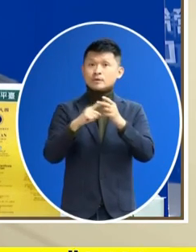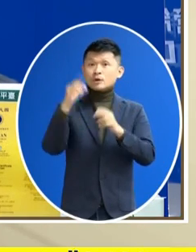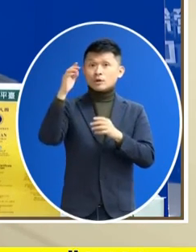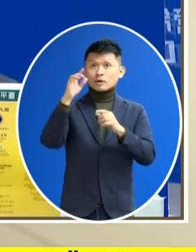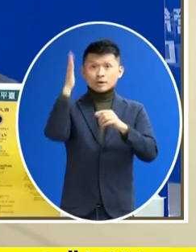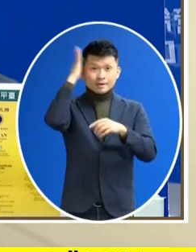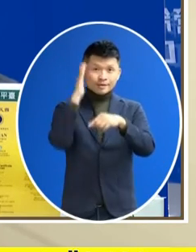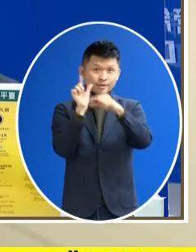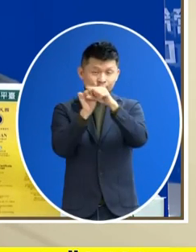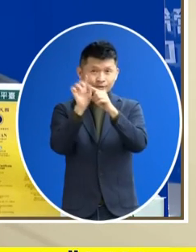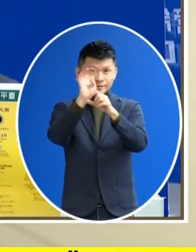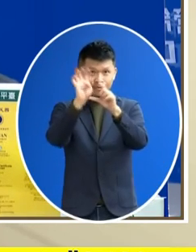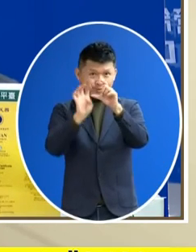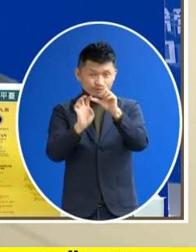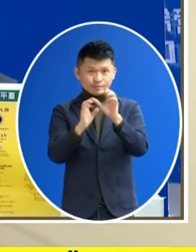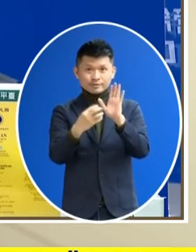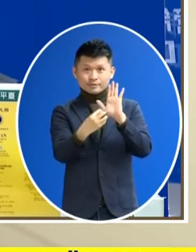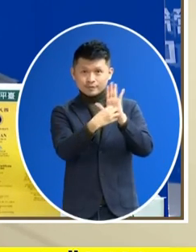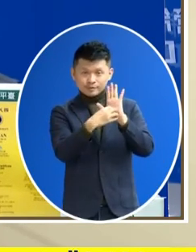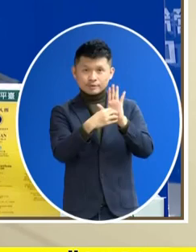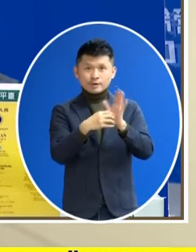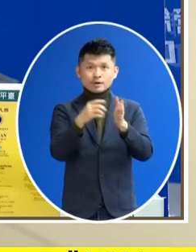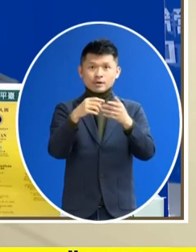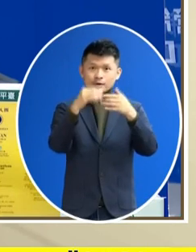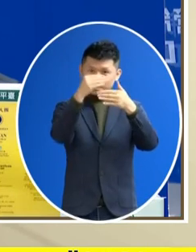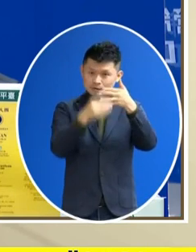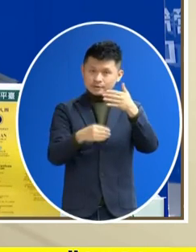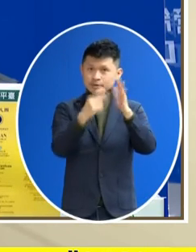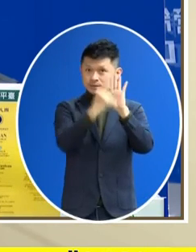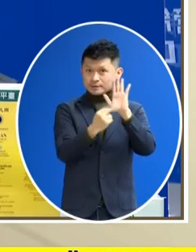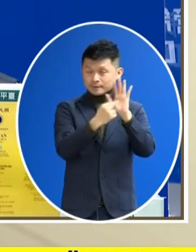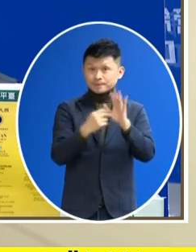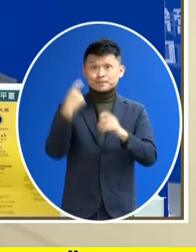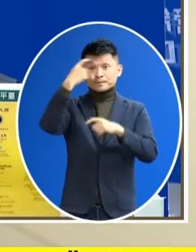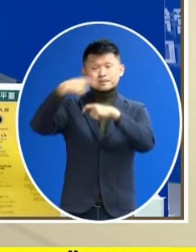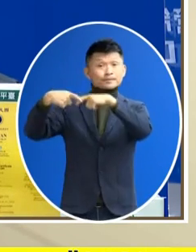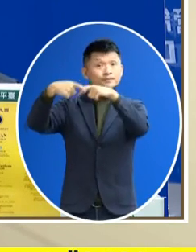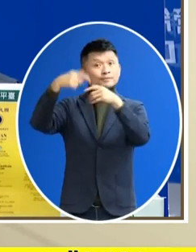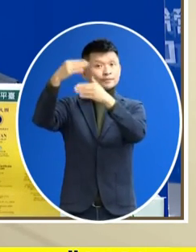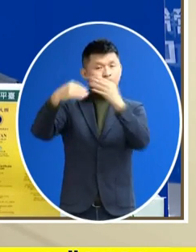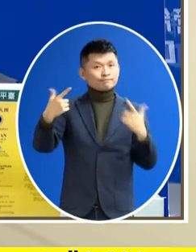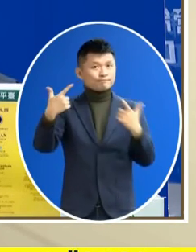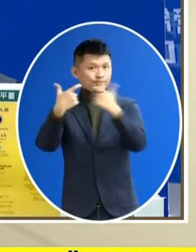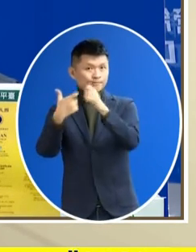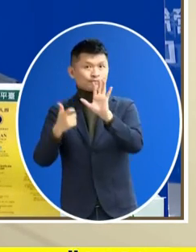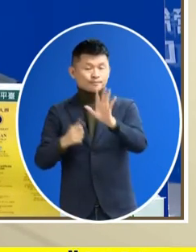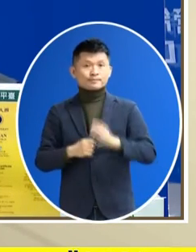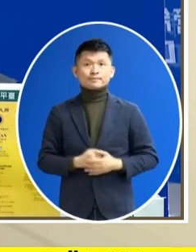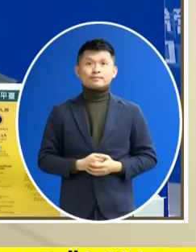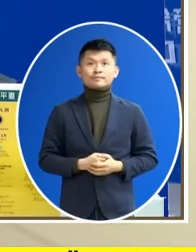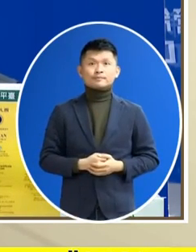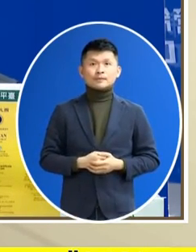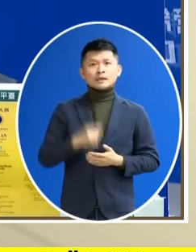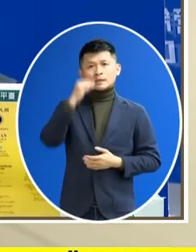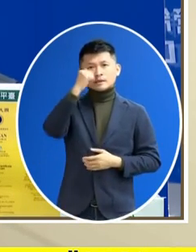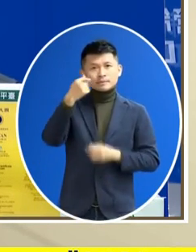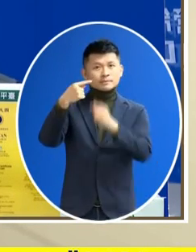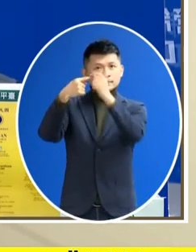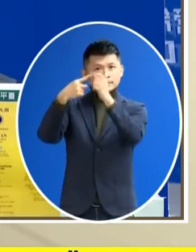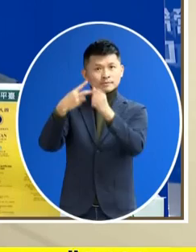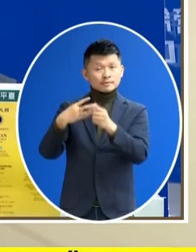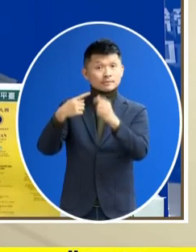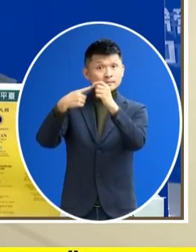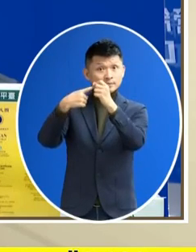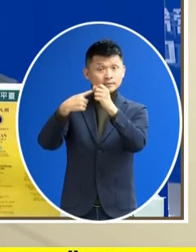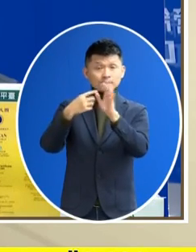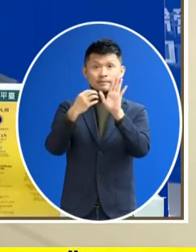明细的资料，还有一些使用的说明。那它符合欧盟的规定。那欧盟的规定有几个特色，第一个，